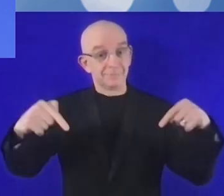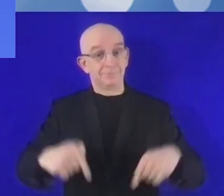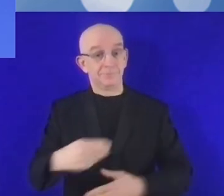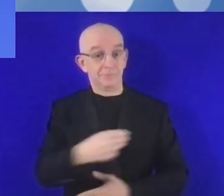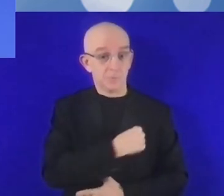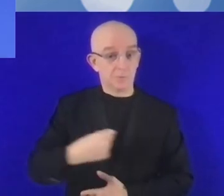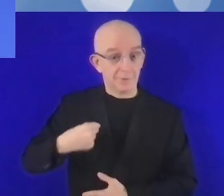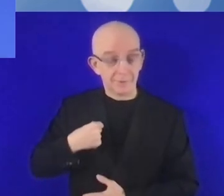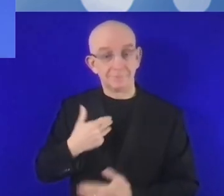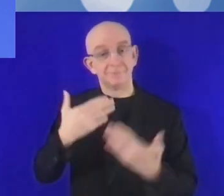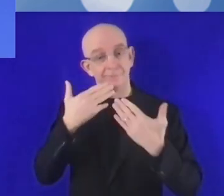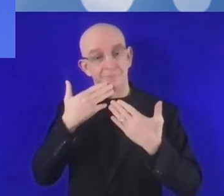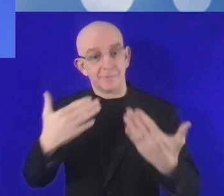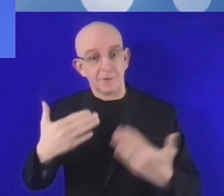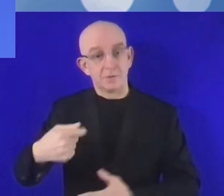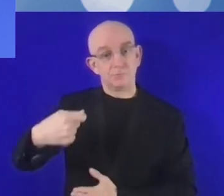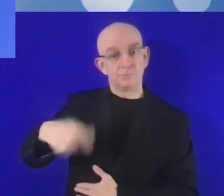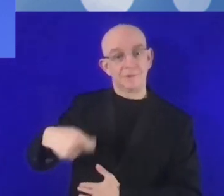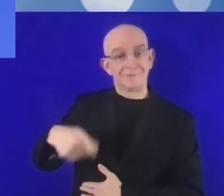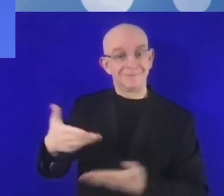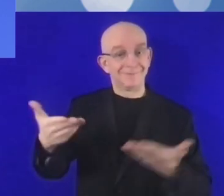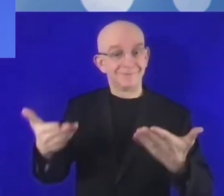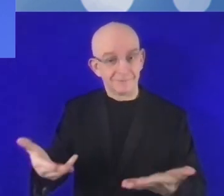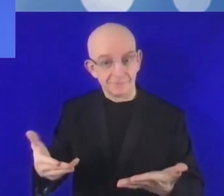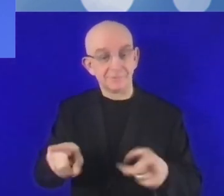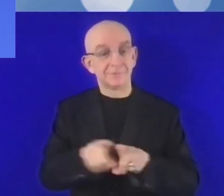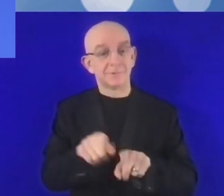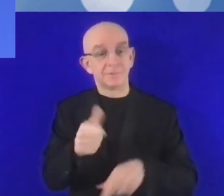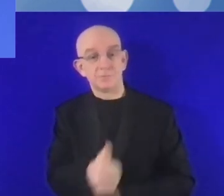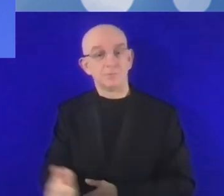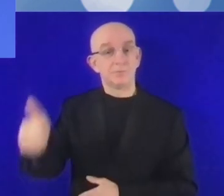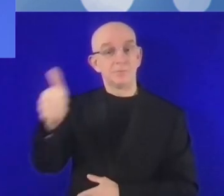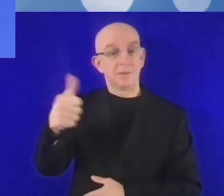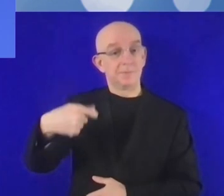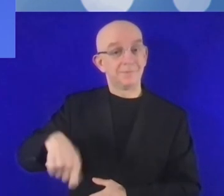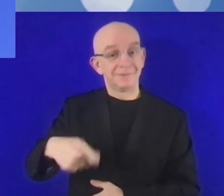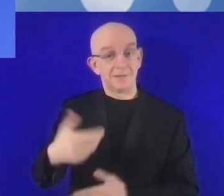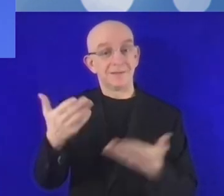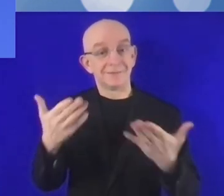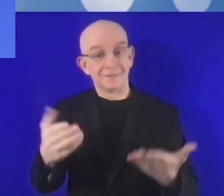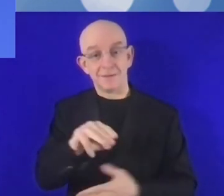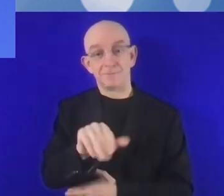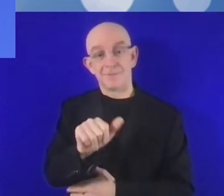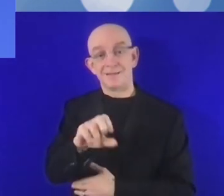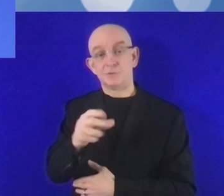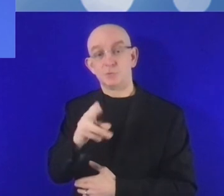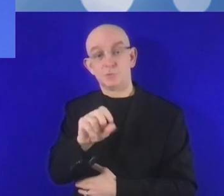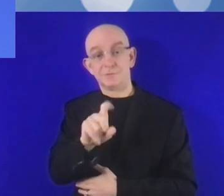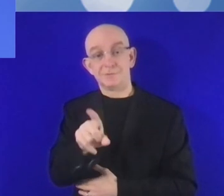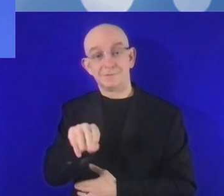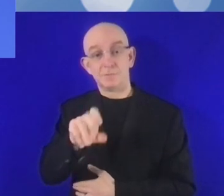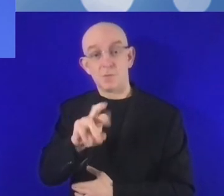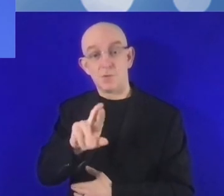президенту Анджею Дуде, голос которого мы вскоре услышим. Я также сердечно